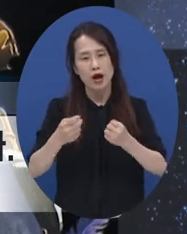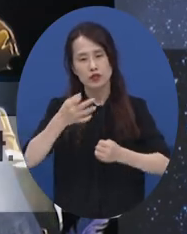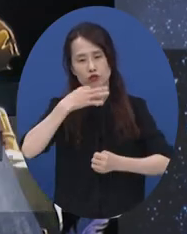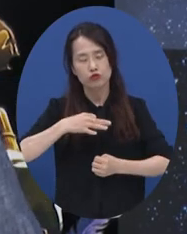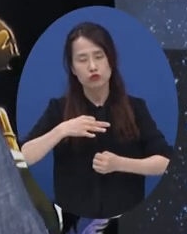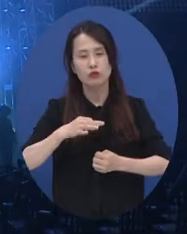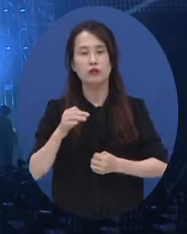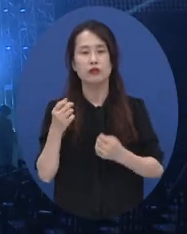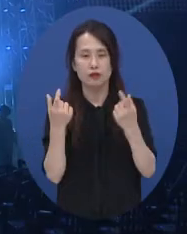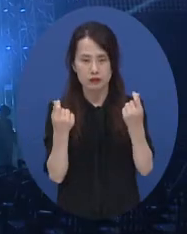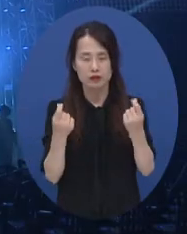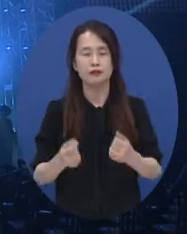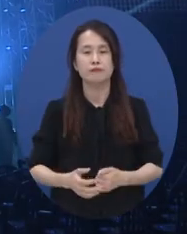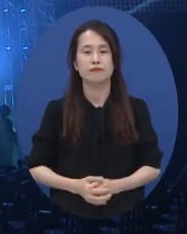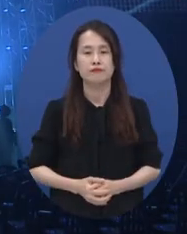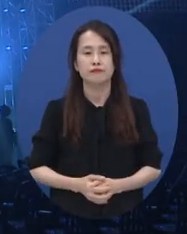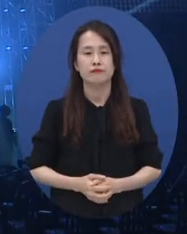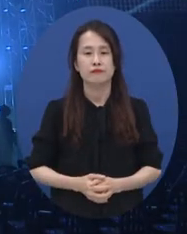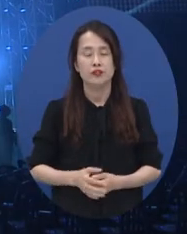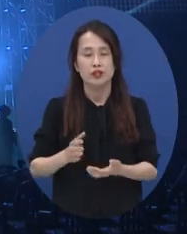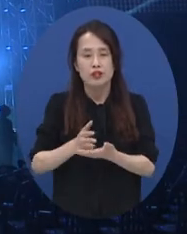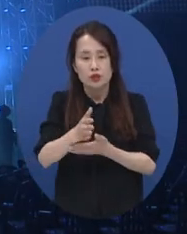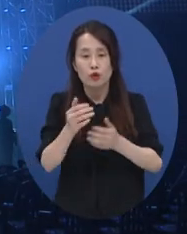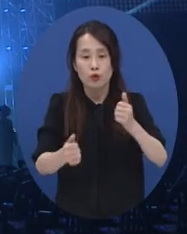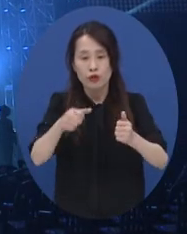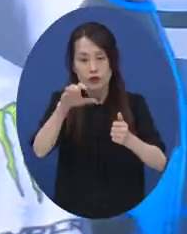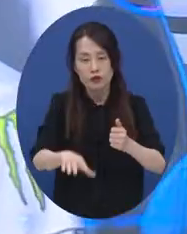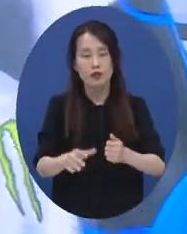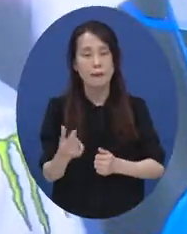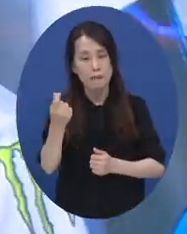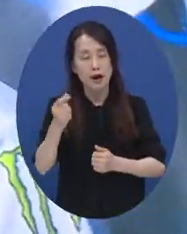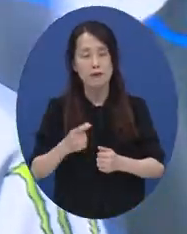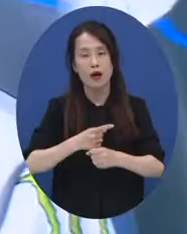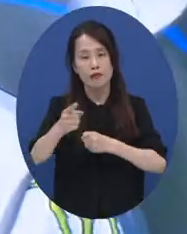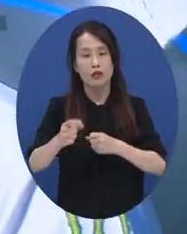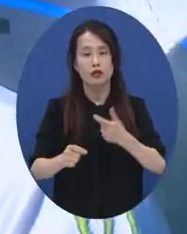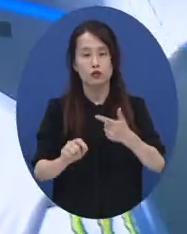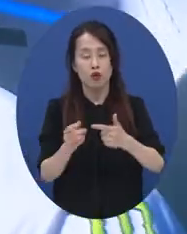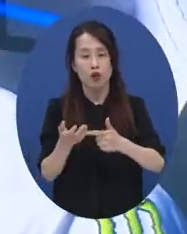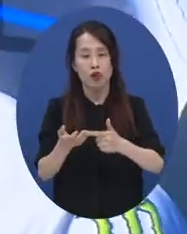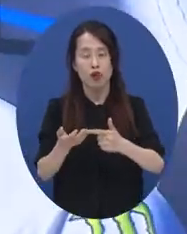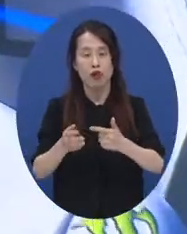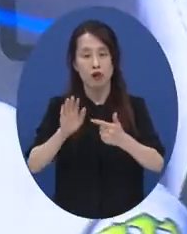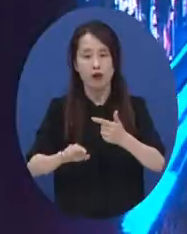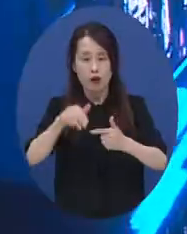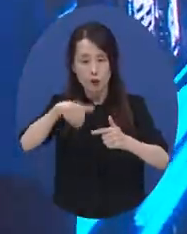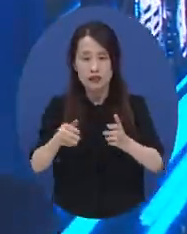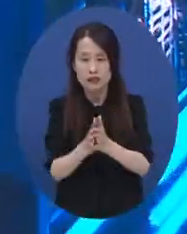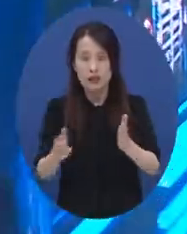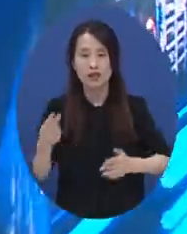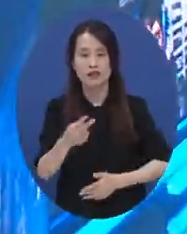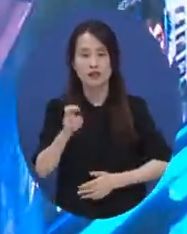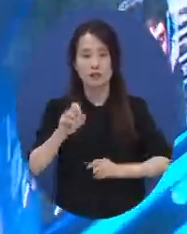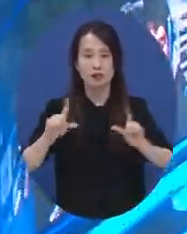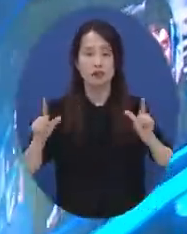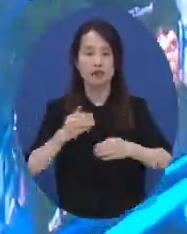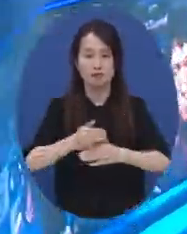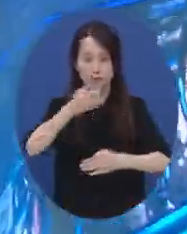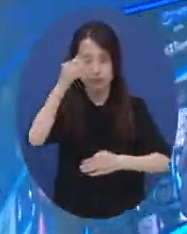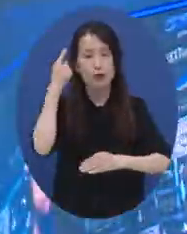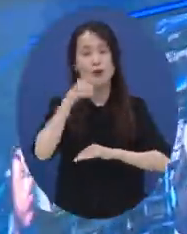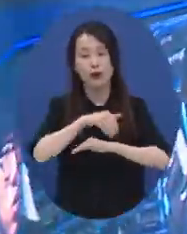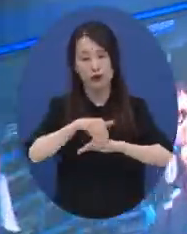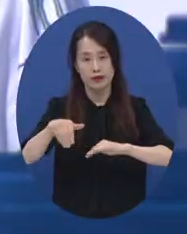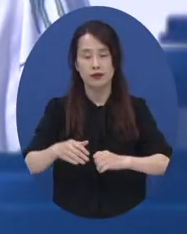될거라고 생각 이라고 e 스포츠 전용 경기장 은 이르면 내년 하반기 공사에 들어가 오는 2022년 에 문을 엽니다